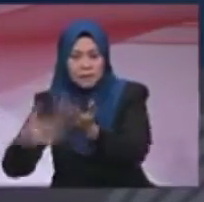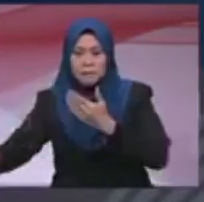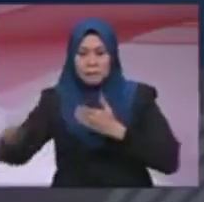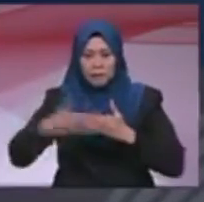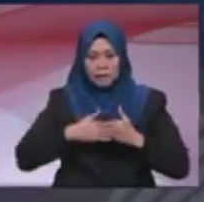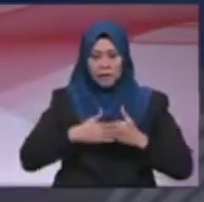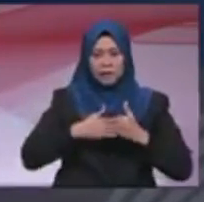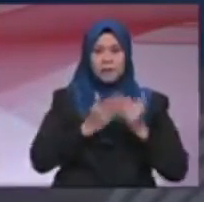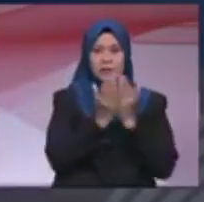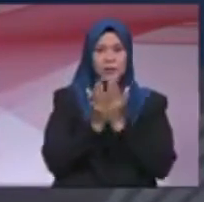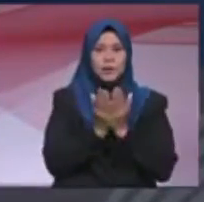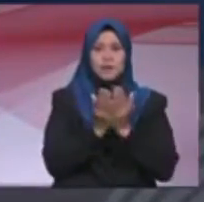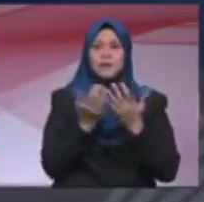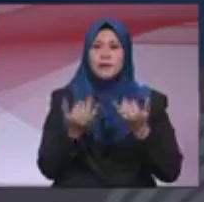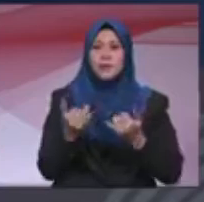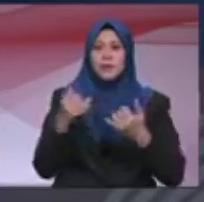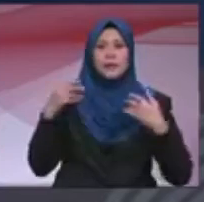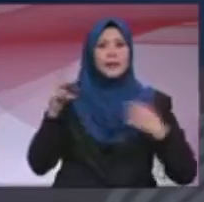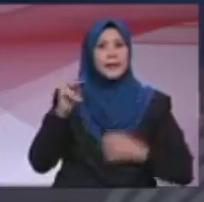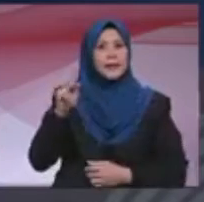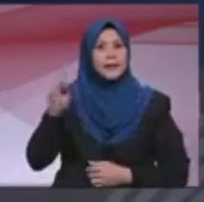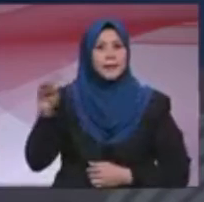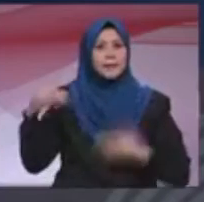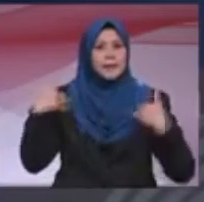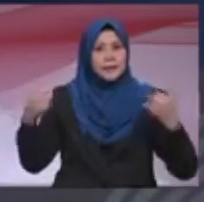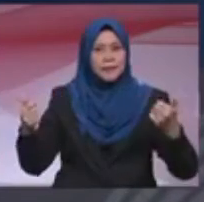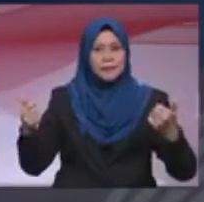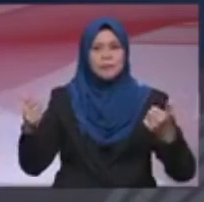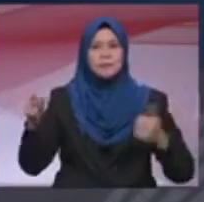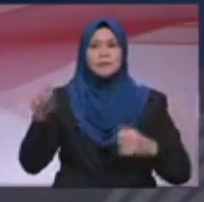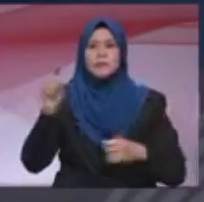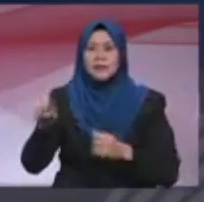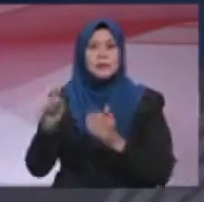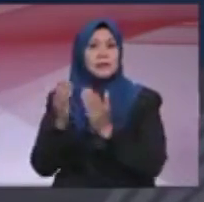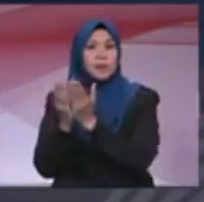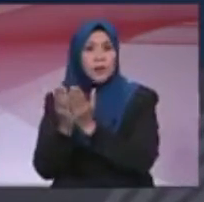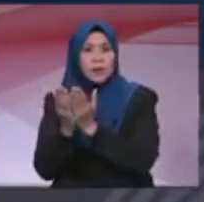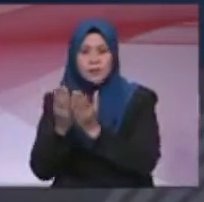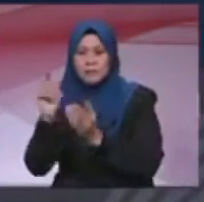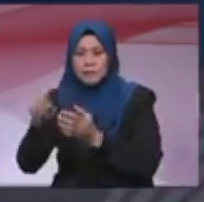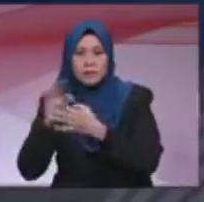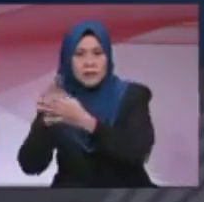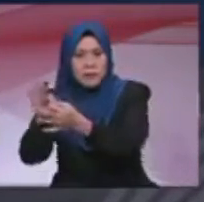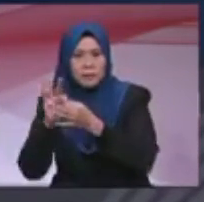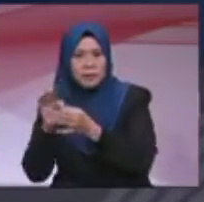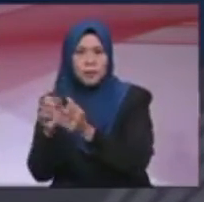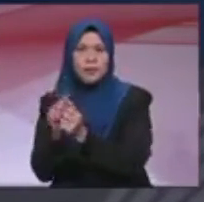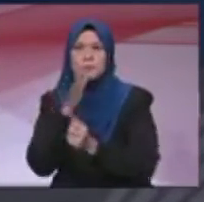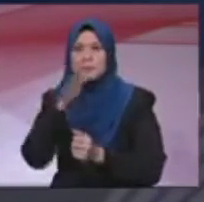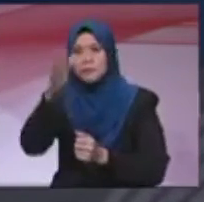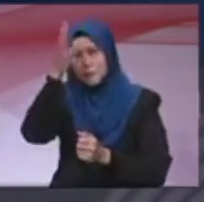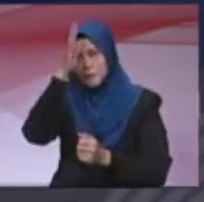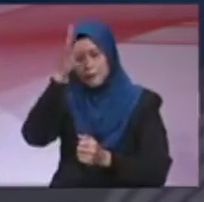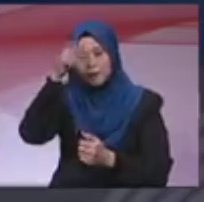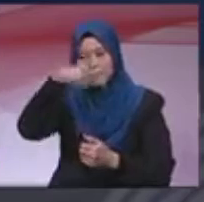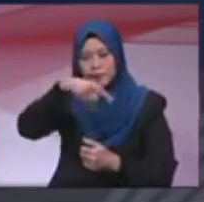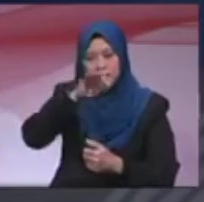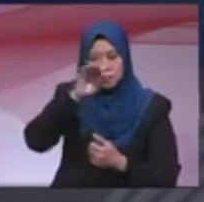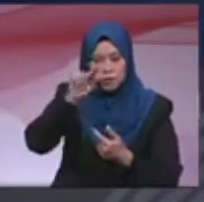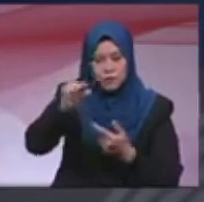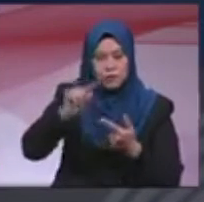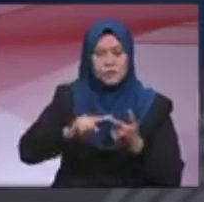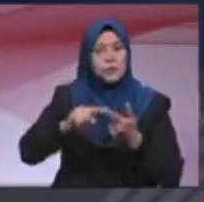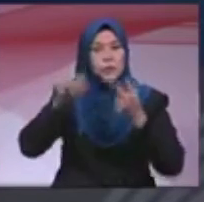dan pihak kementerian telah meminta supaya pihak sekolah bekerjasama rapat dengan ibu bapa, PIBG,